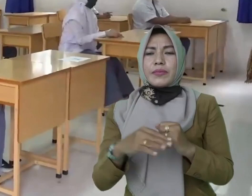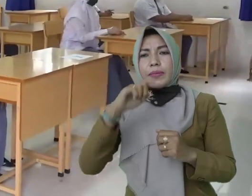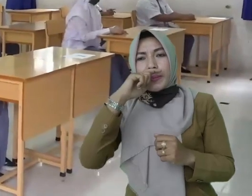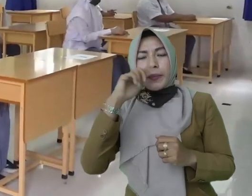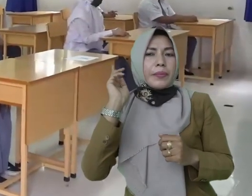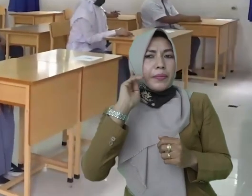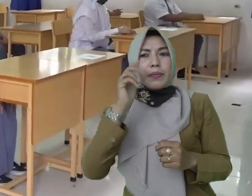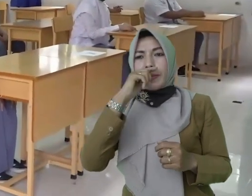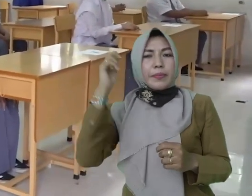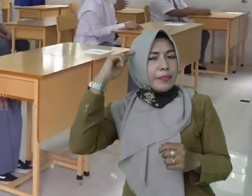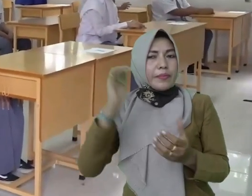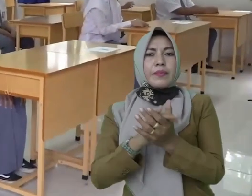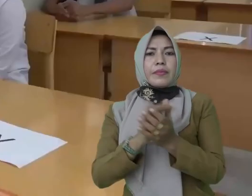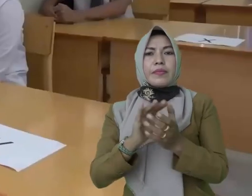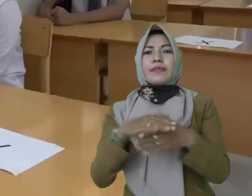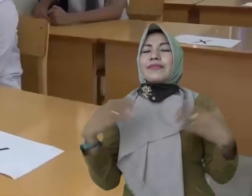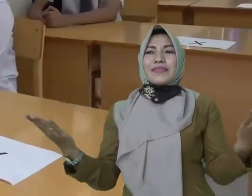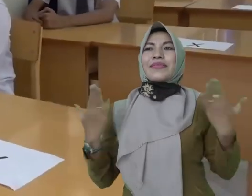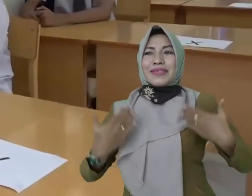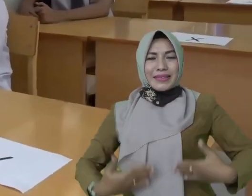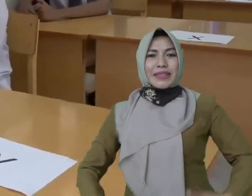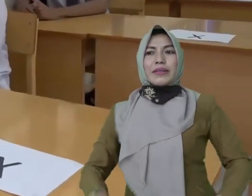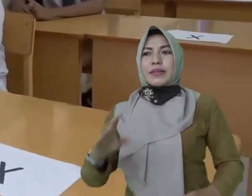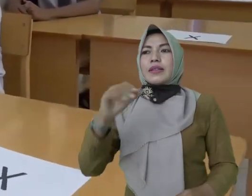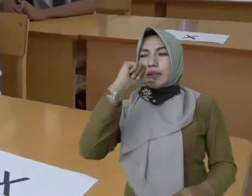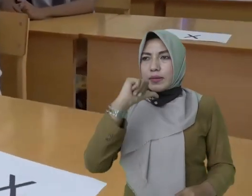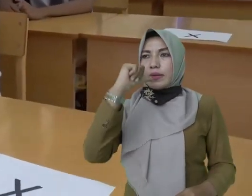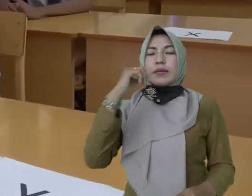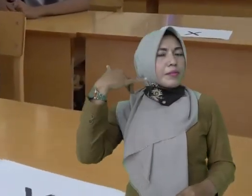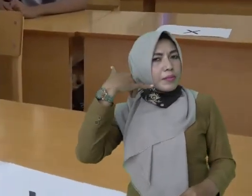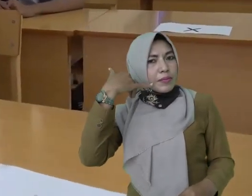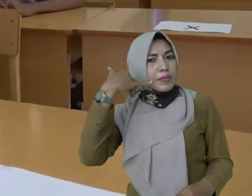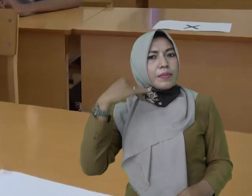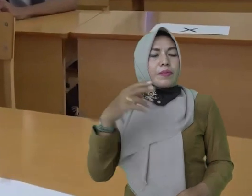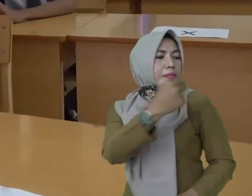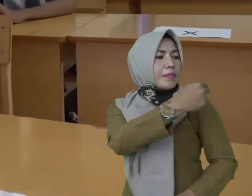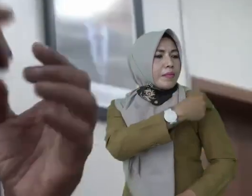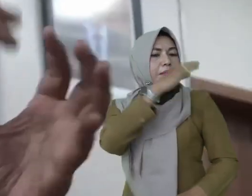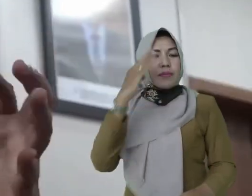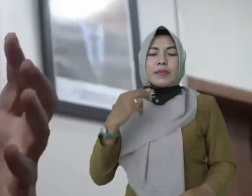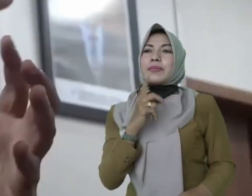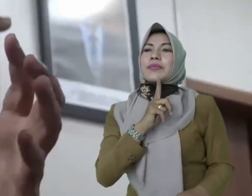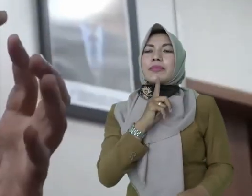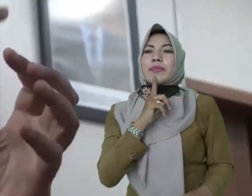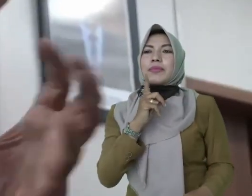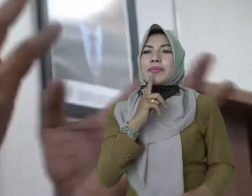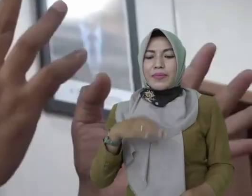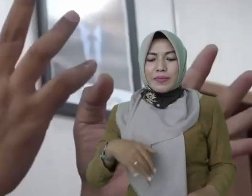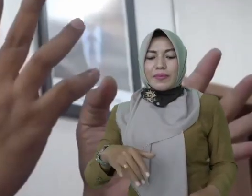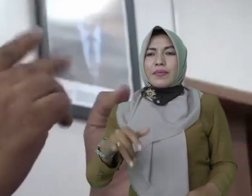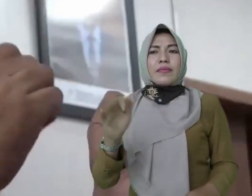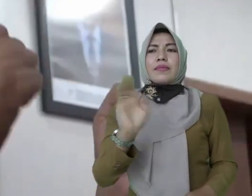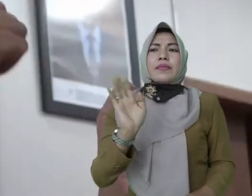di sekolah, Pak Guru, Bapak Kepala Sekolah. Jadi suasana biasa aja, kalau ada gejala flu nanti telepon. Nanti puskesmas itu datang